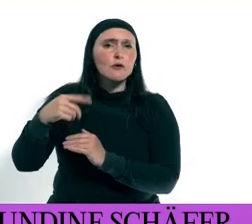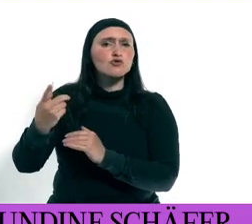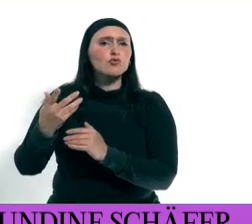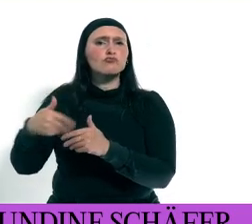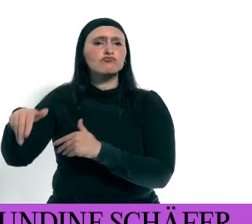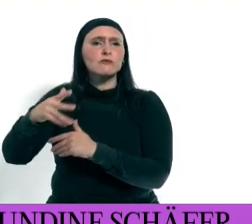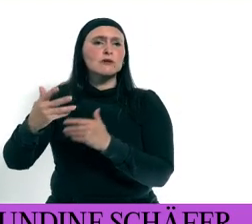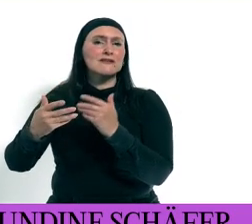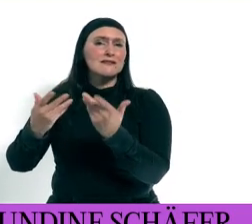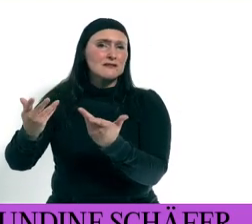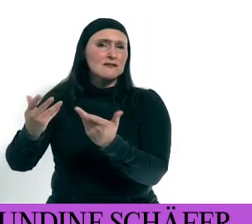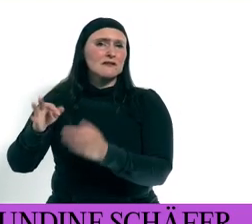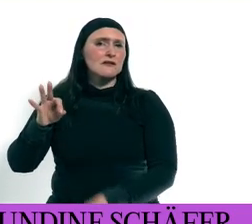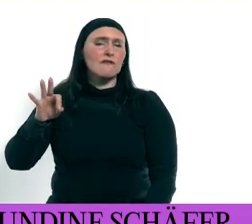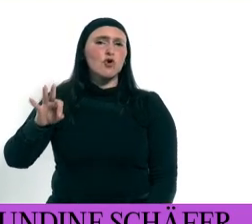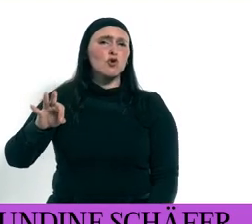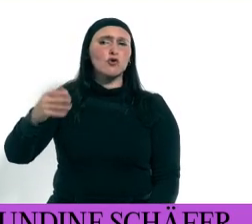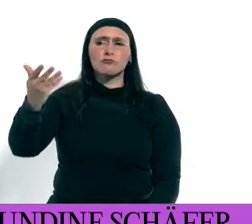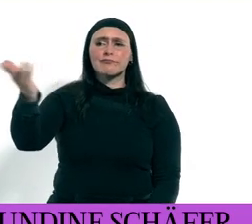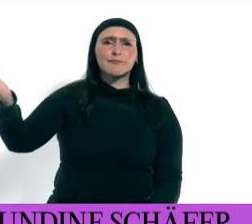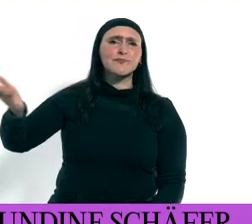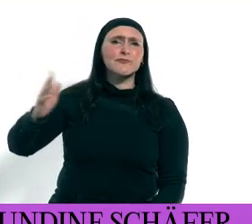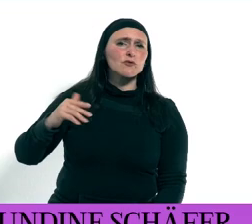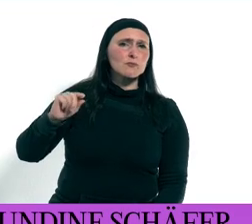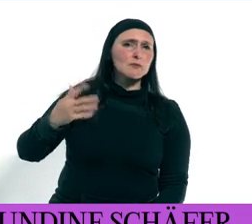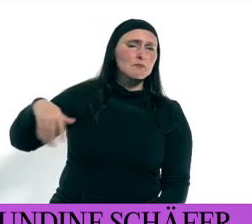die Documenta und in welche Richtung